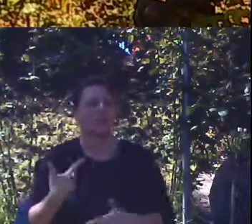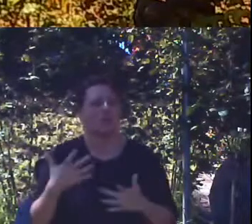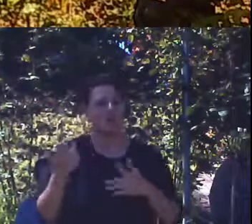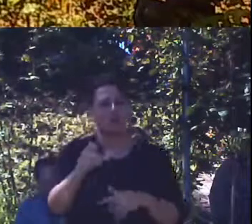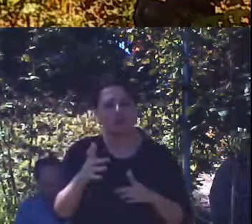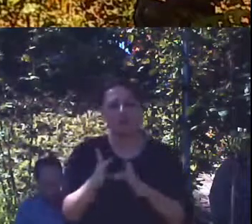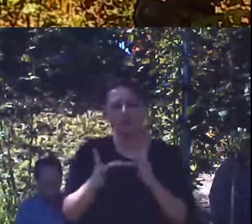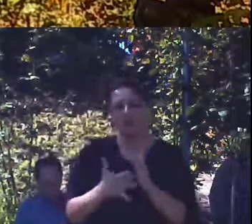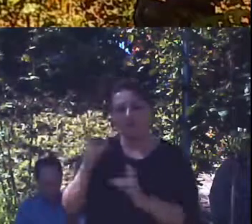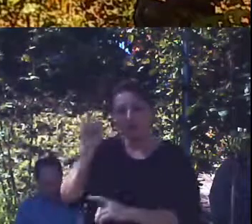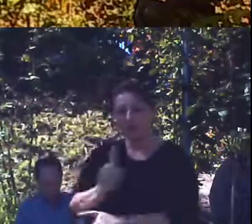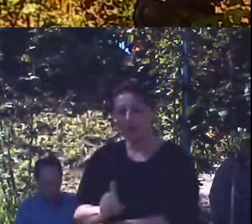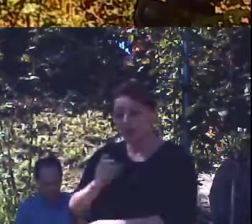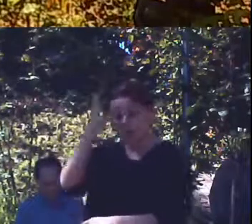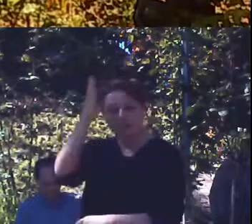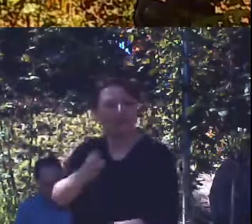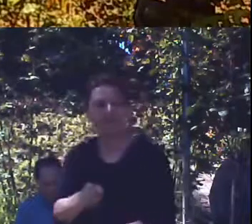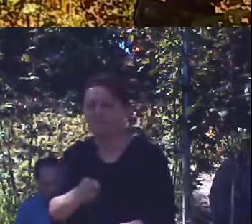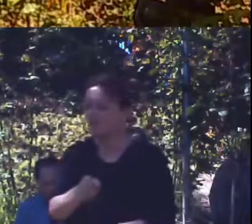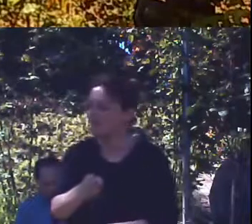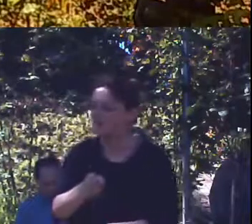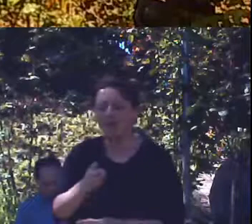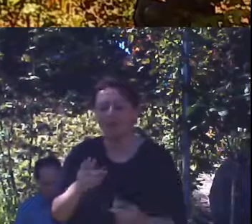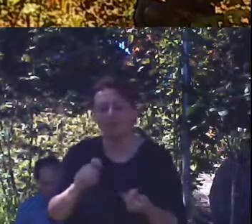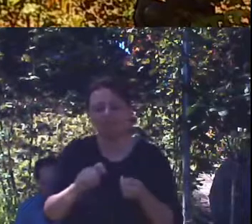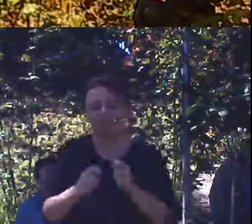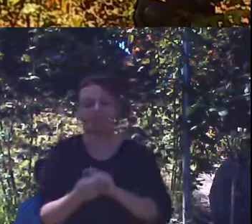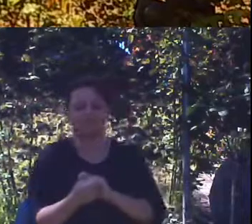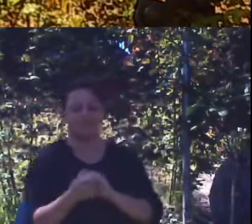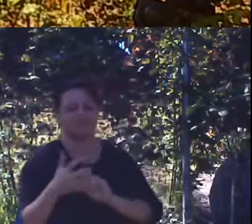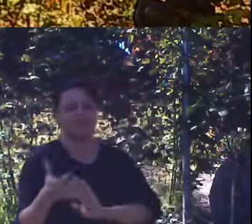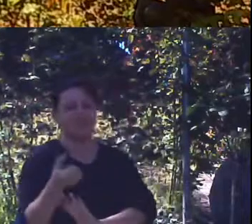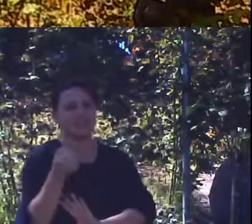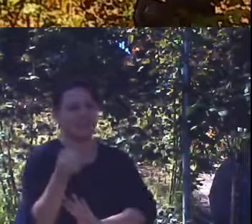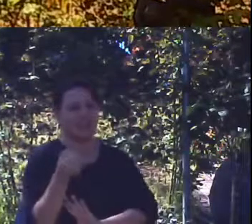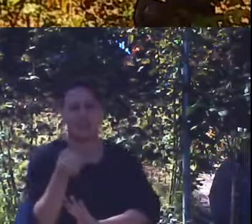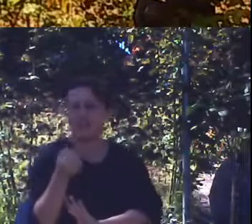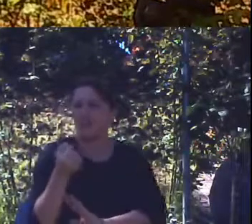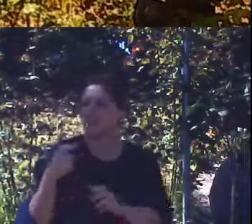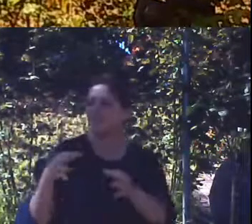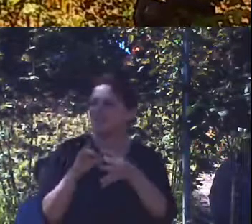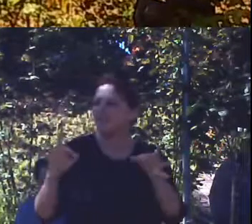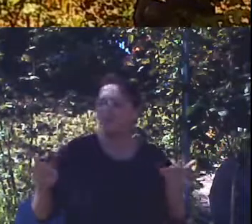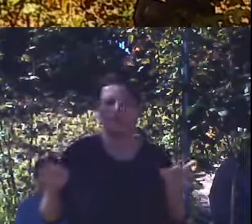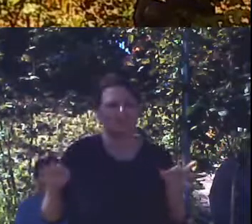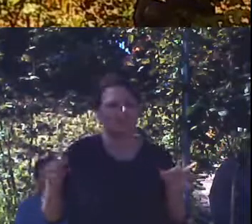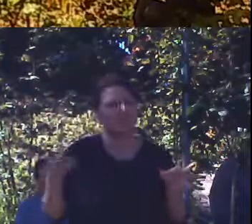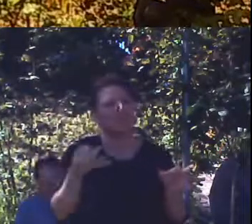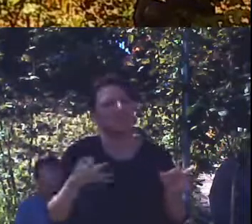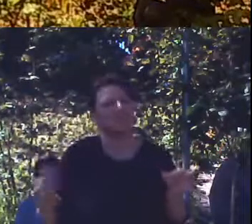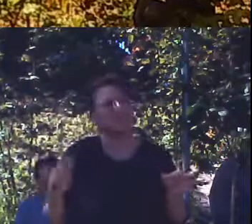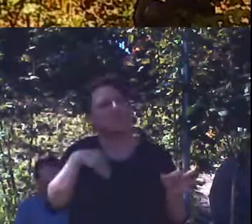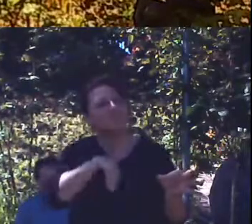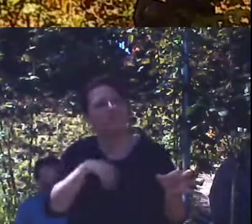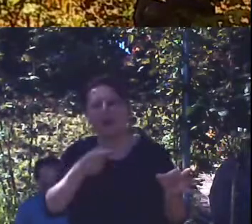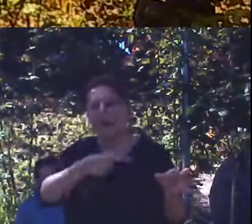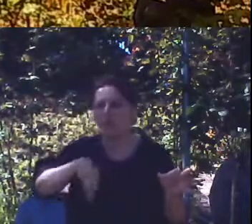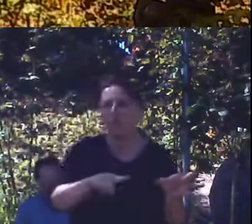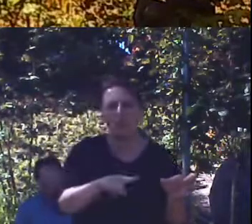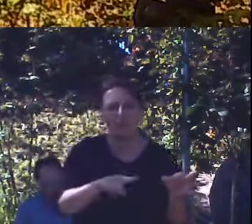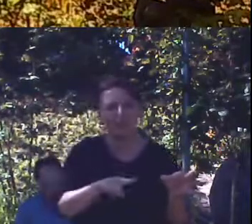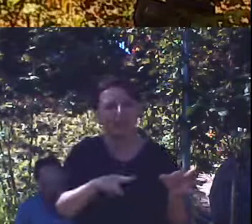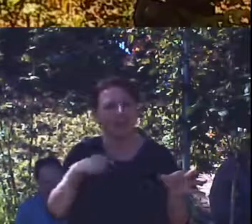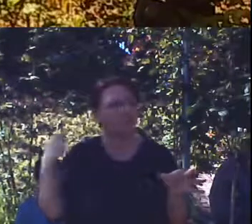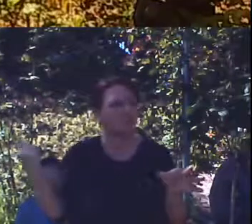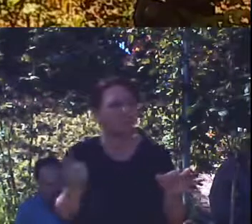ma per salvarlo questa parola fa bene a tutti noi ma tutti noi dobbiamo metterci sullo stile di gesù